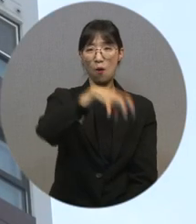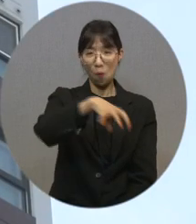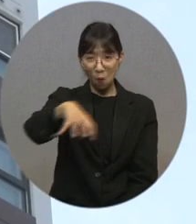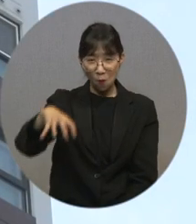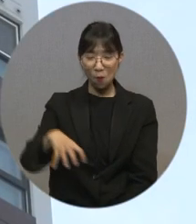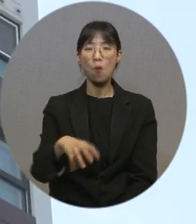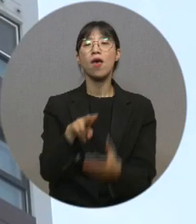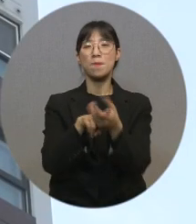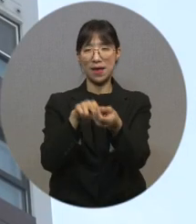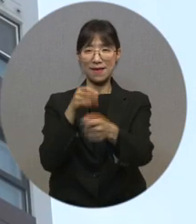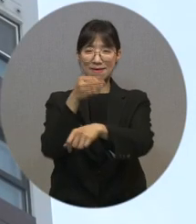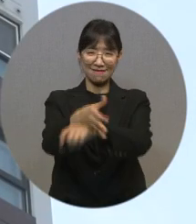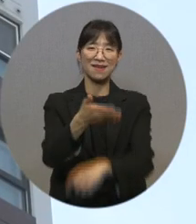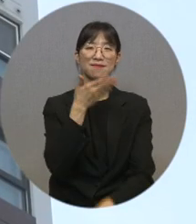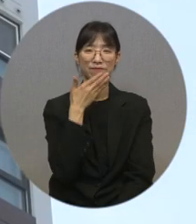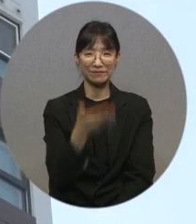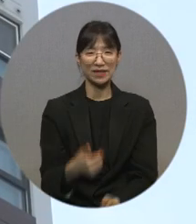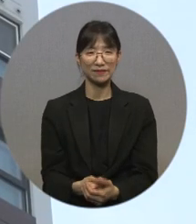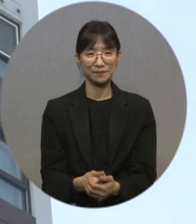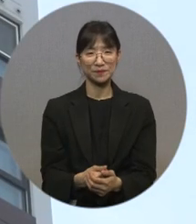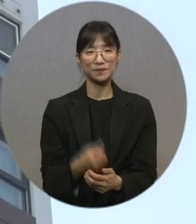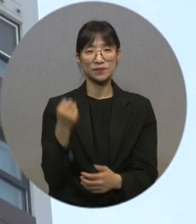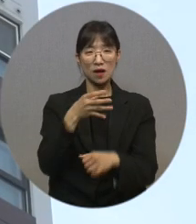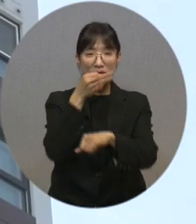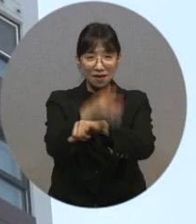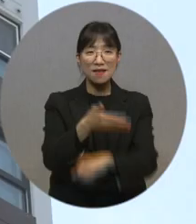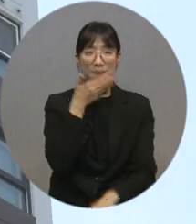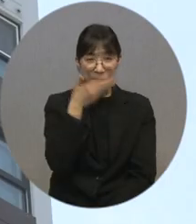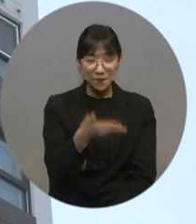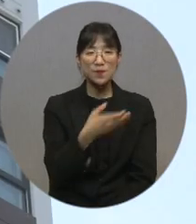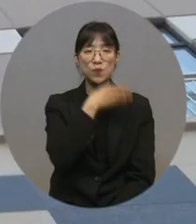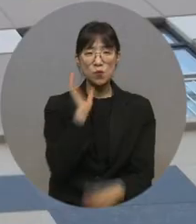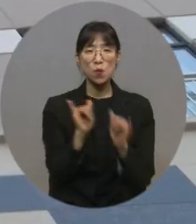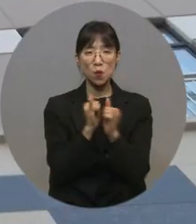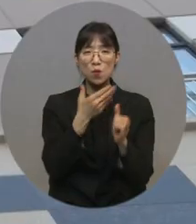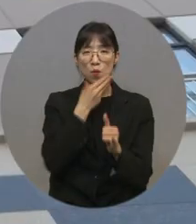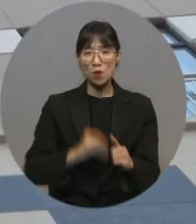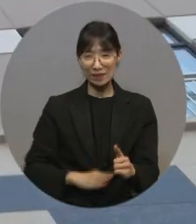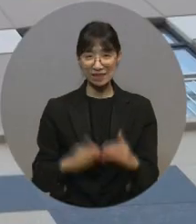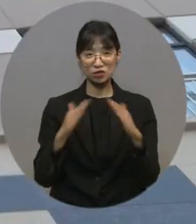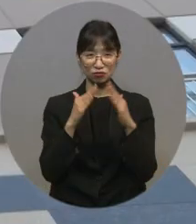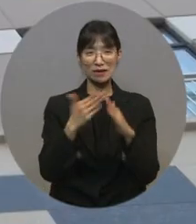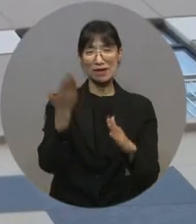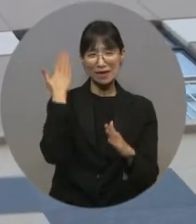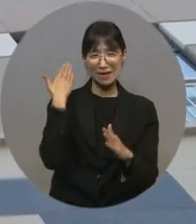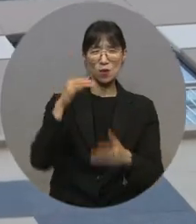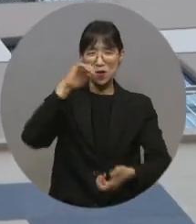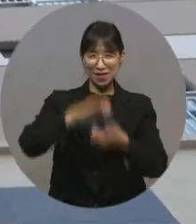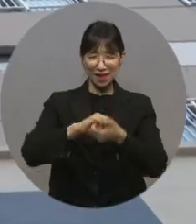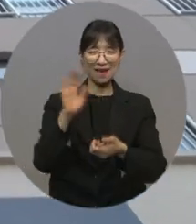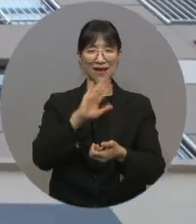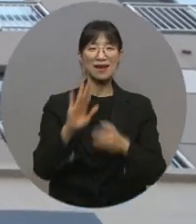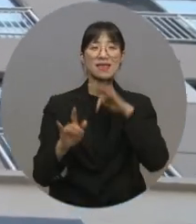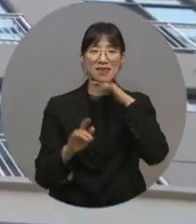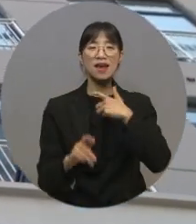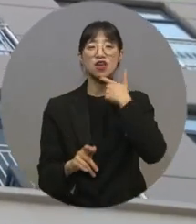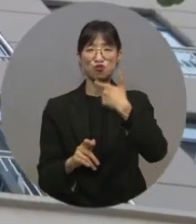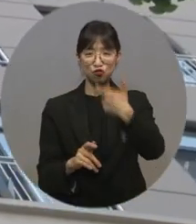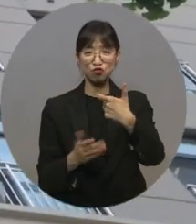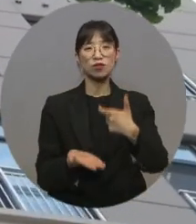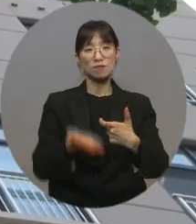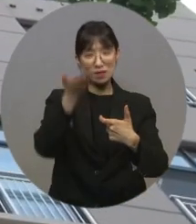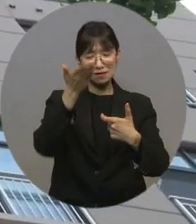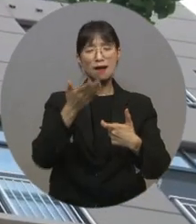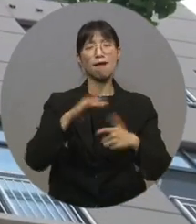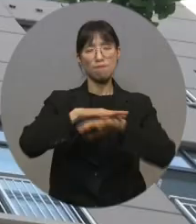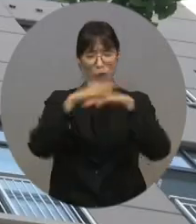하겠다고 밝혔습니다. 이어 분양형 노인복지주택은 기존 제한 요건을 폐지해 60세 이상이라면 누구나 입주할